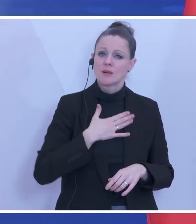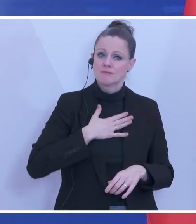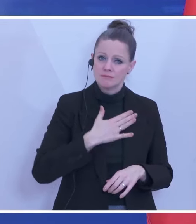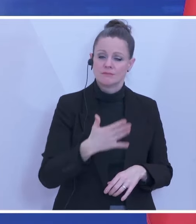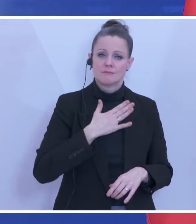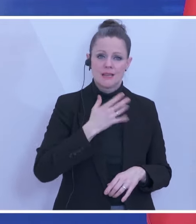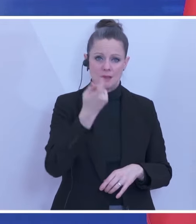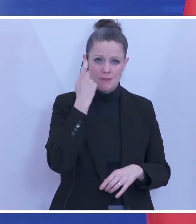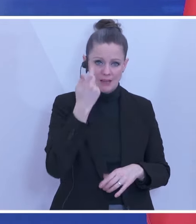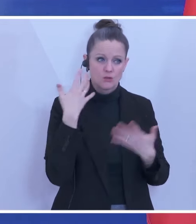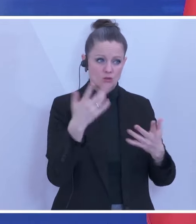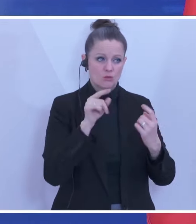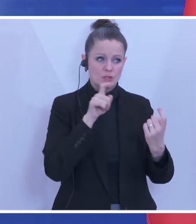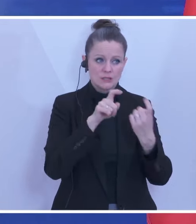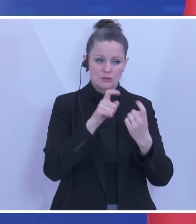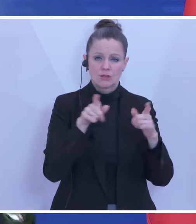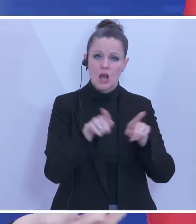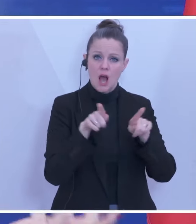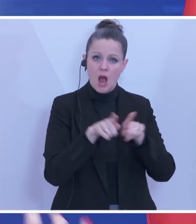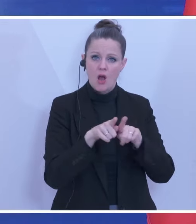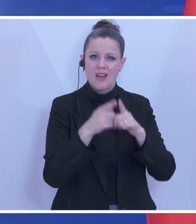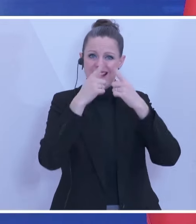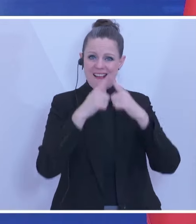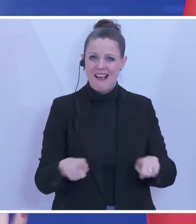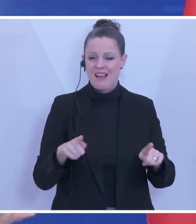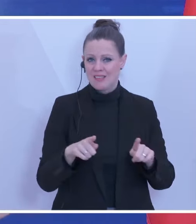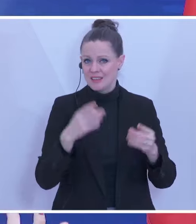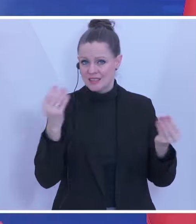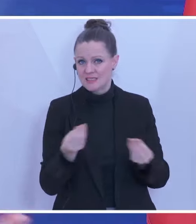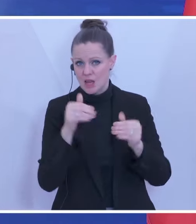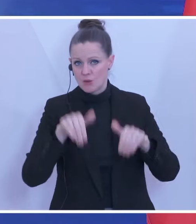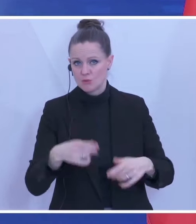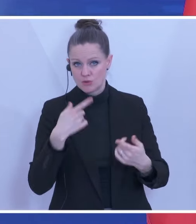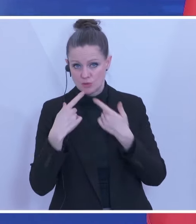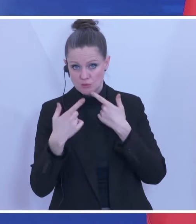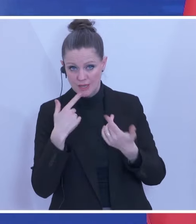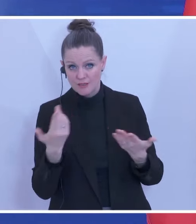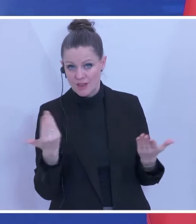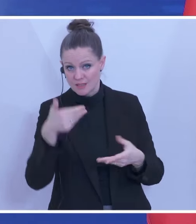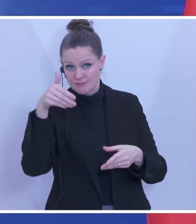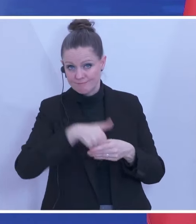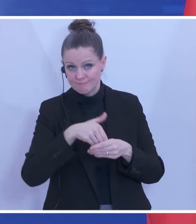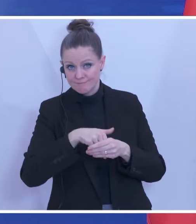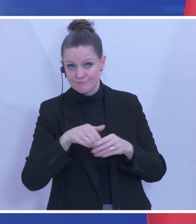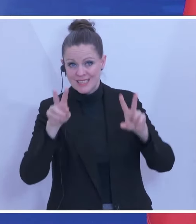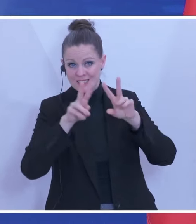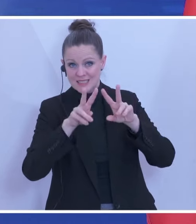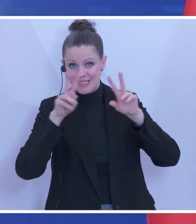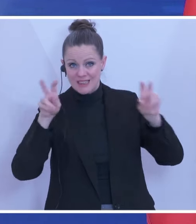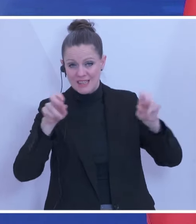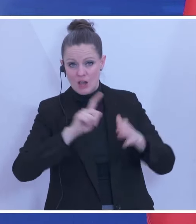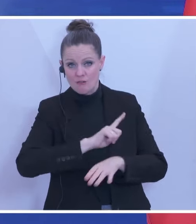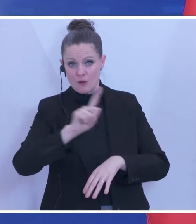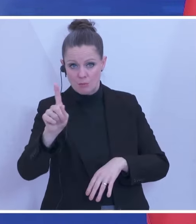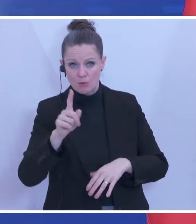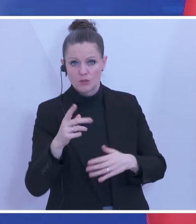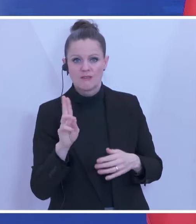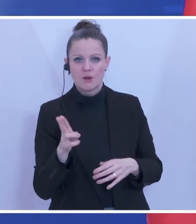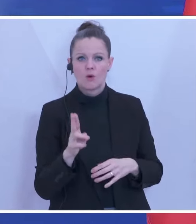dafür ein, dass wir im Zuge dieser Diskussion auch über das andere Ende sozusagen sprechen müssen, nämlich das Zitierverbot zum Schutz von